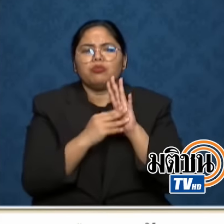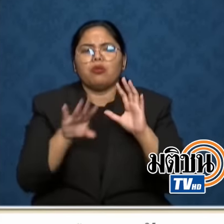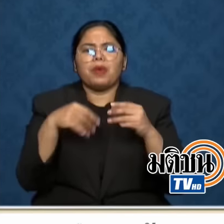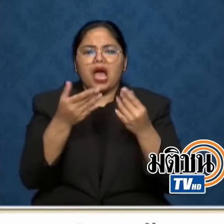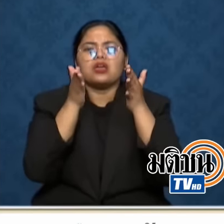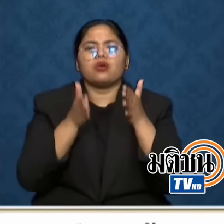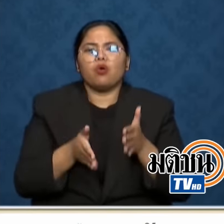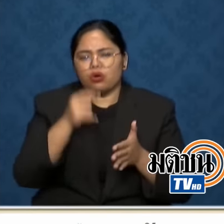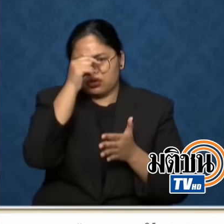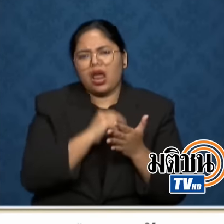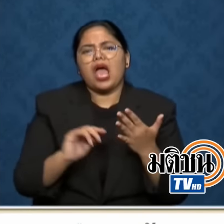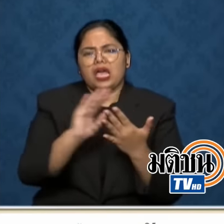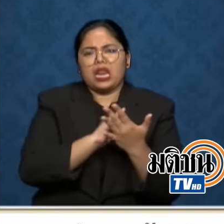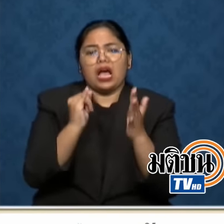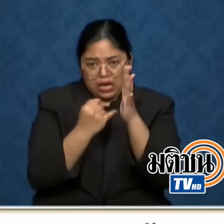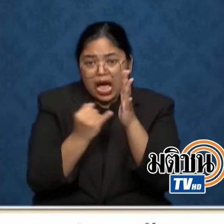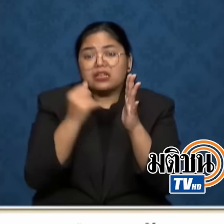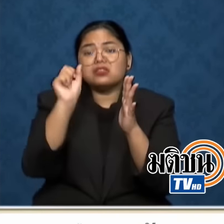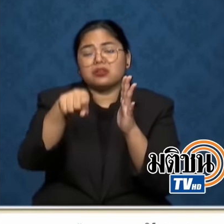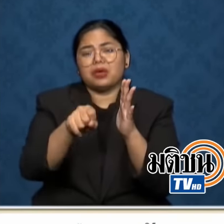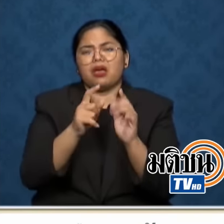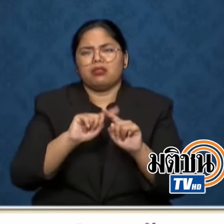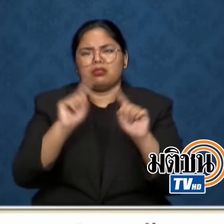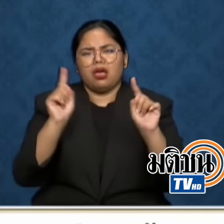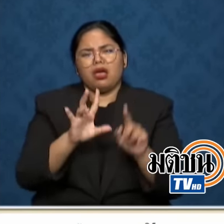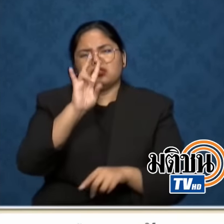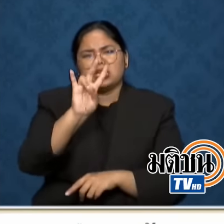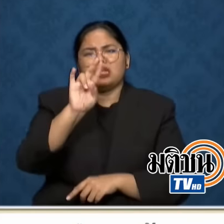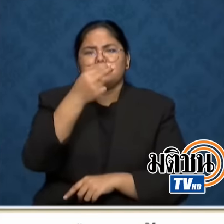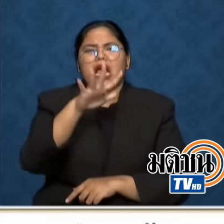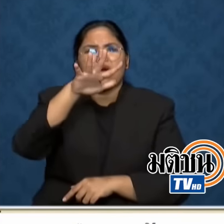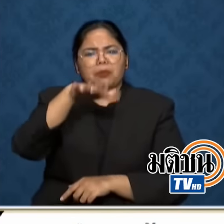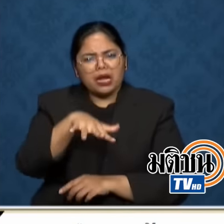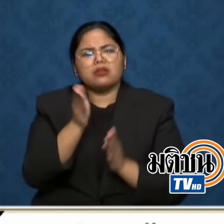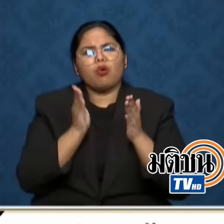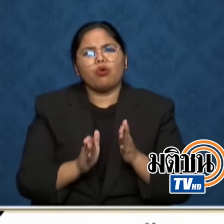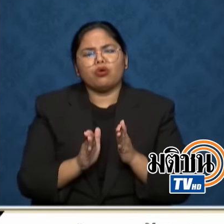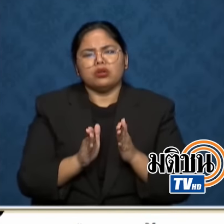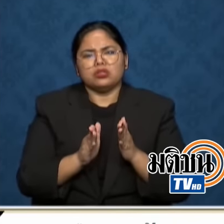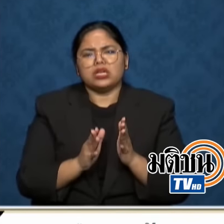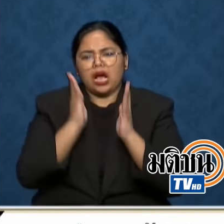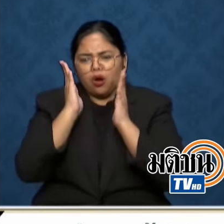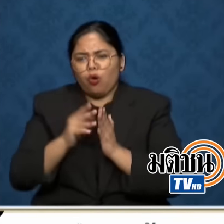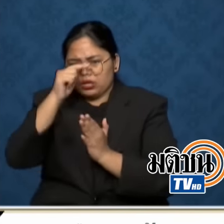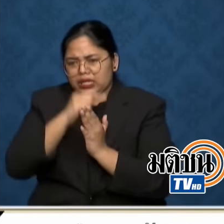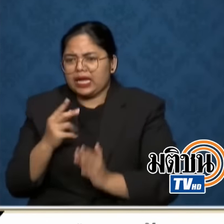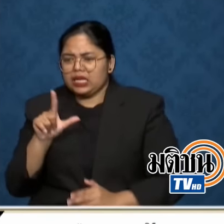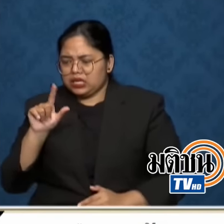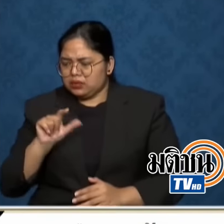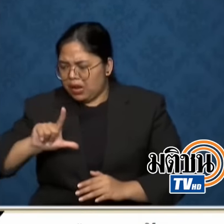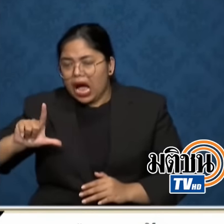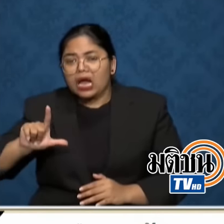นไทยก็น่าจะมีความพร้อมที่สุดครับแต่ตั้งเป้าแค่ 75,000 คนจาก20ล้านคนเนี่ยวันไหนเสร็